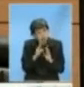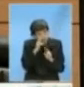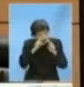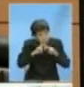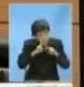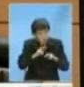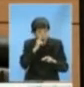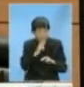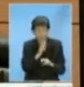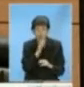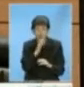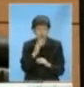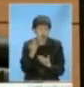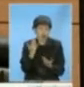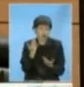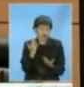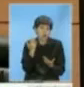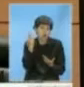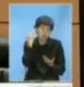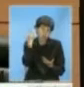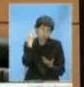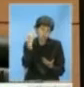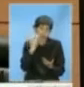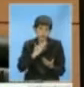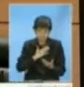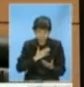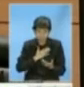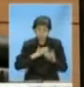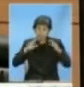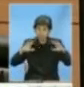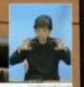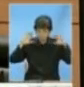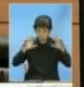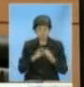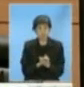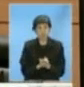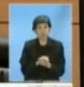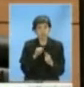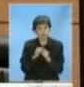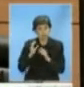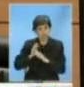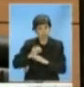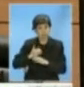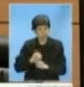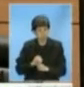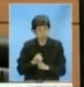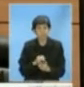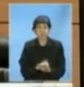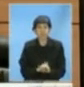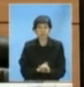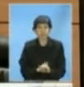เพราะเมื่อเทียบกับในสมัยที่พวกเราเป็นรัฐบาลในยุคของพรรคประชาธิปัตย์